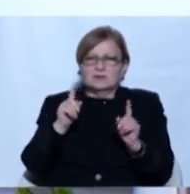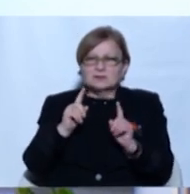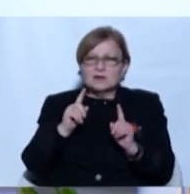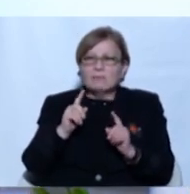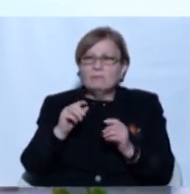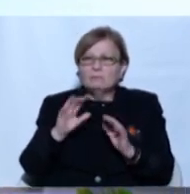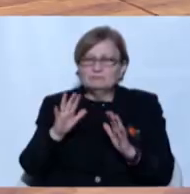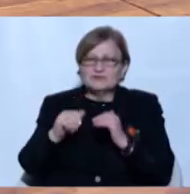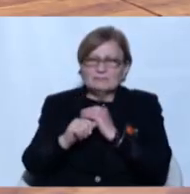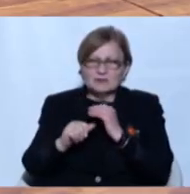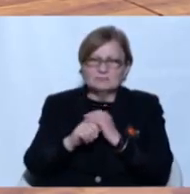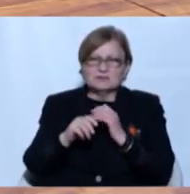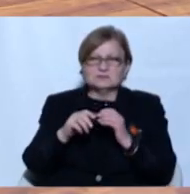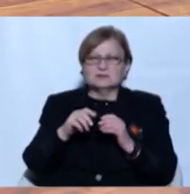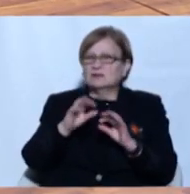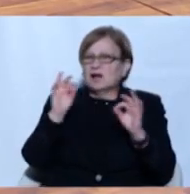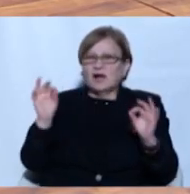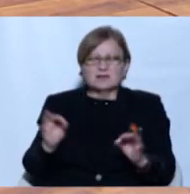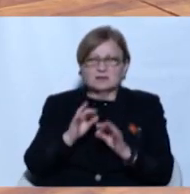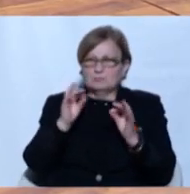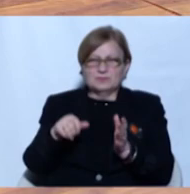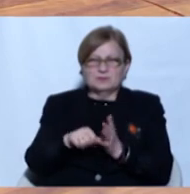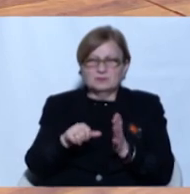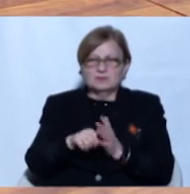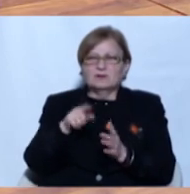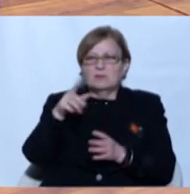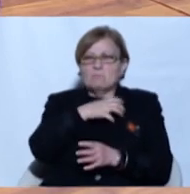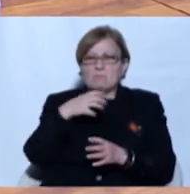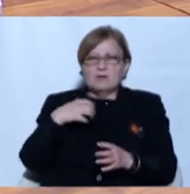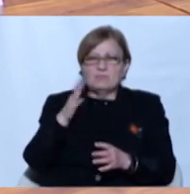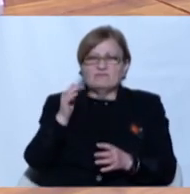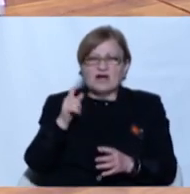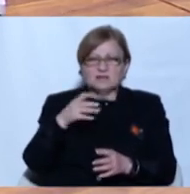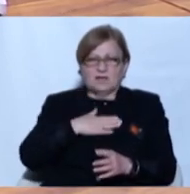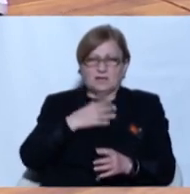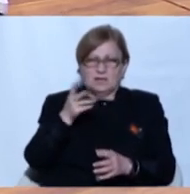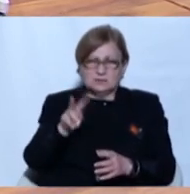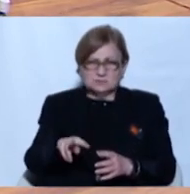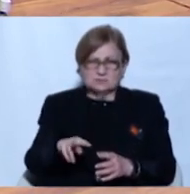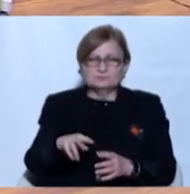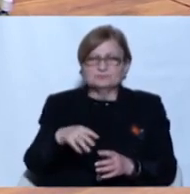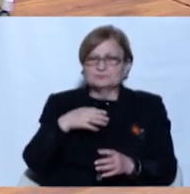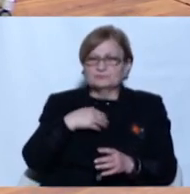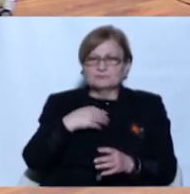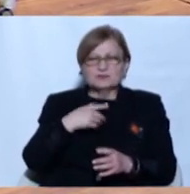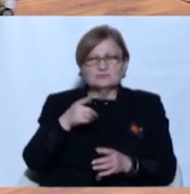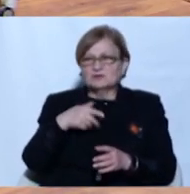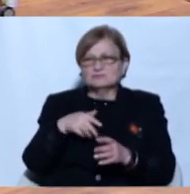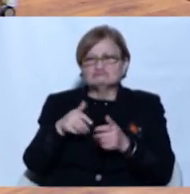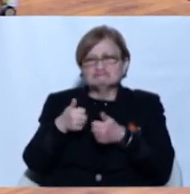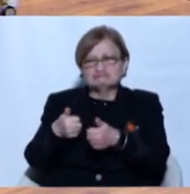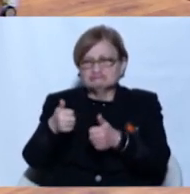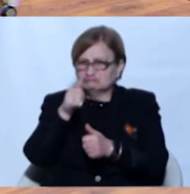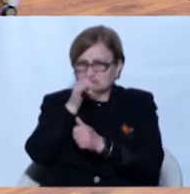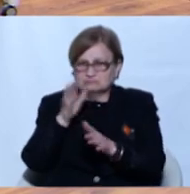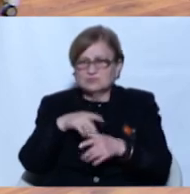დაიძროს არავითარი მსგავსი მერე იქ ვახტანგი გარდაიცვალა იქ უთხრეს რომ აბა მე ჩვენ დიდხანს ვედგიზამთ ახლა თავაზასო ახლა